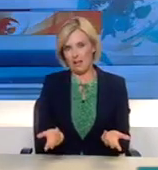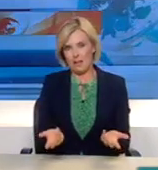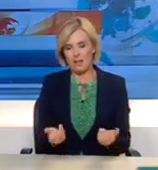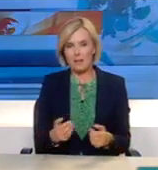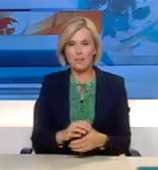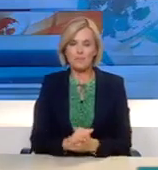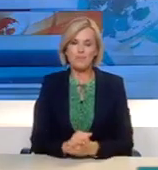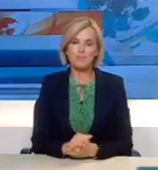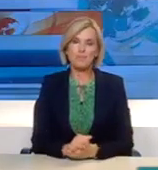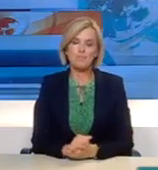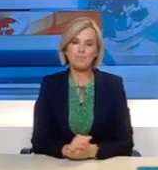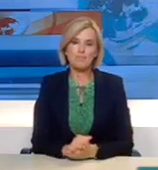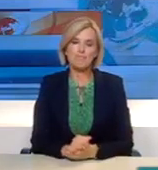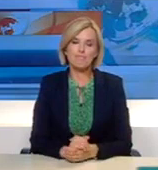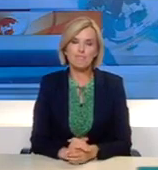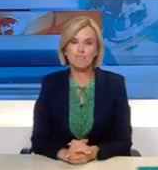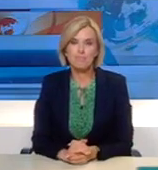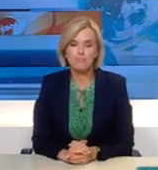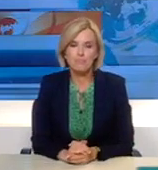Ίσως προκαταλαμβάνω τώρα την